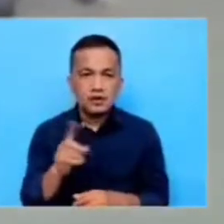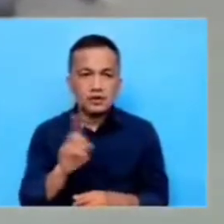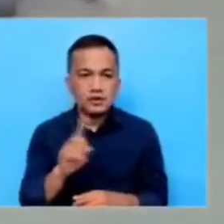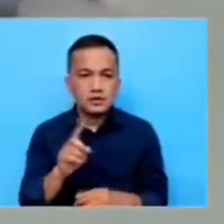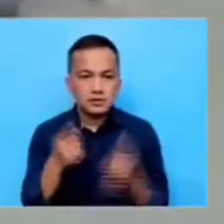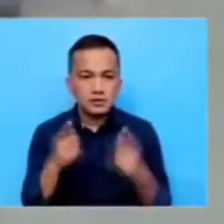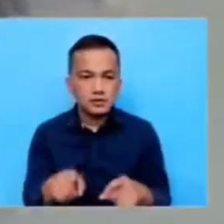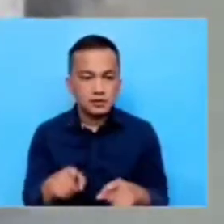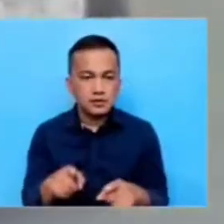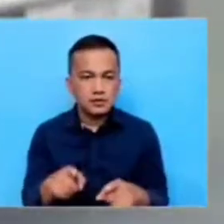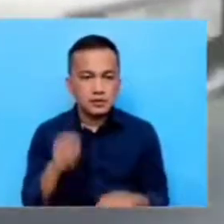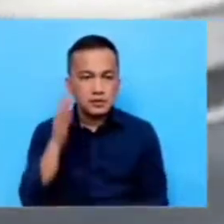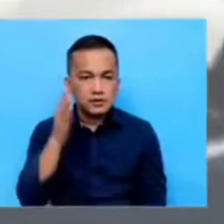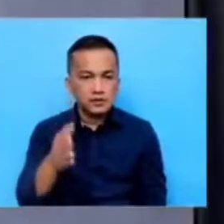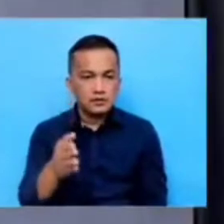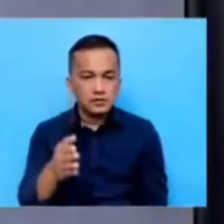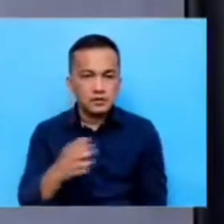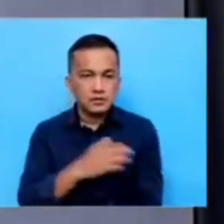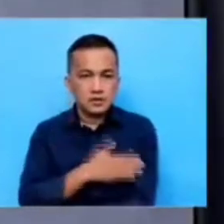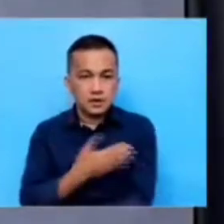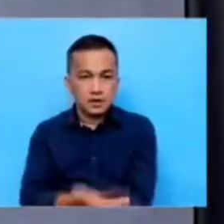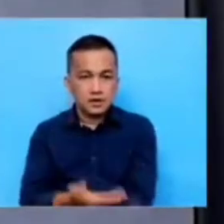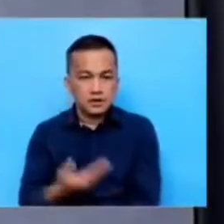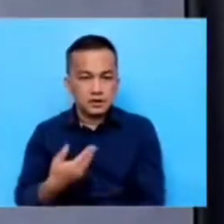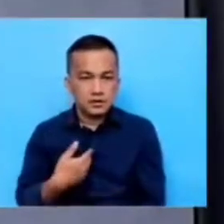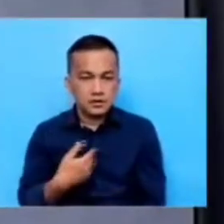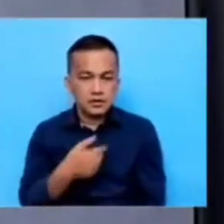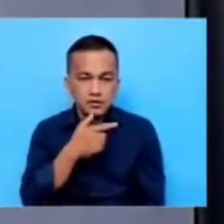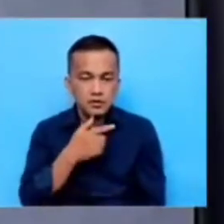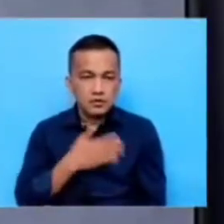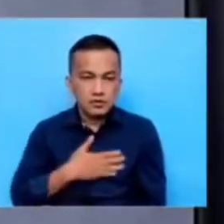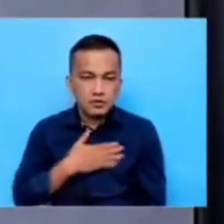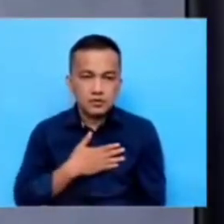sa future ng anak ko? Sino ba may gusto ng